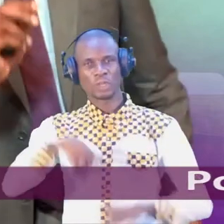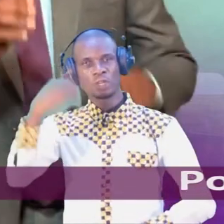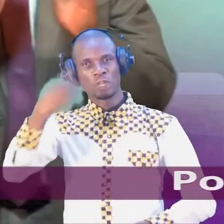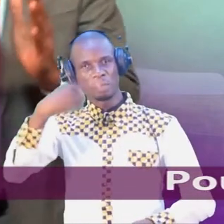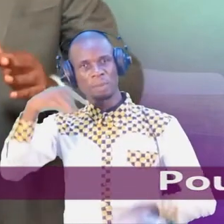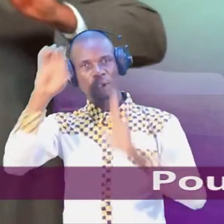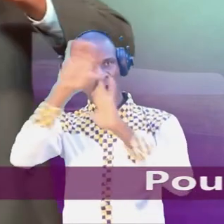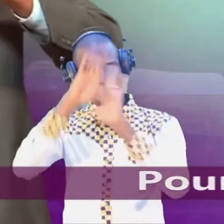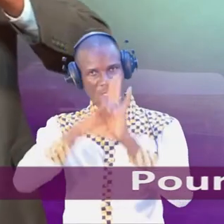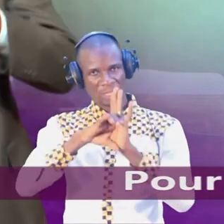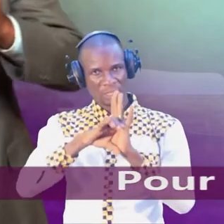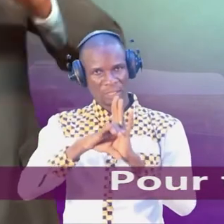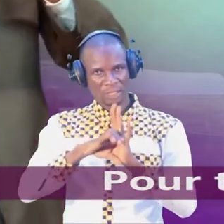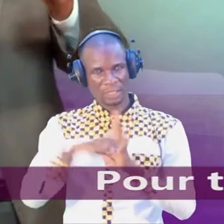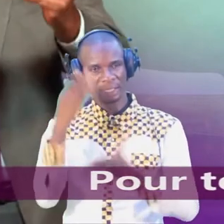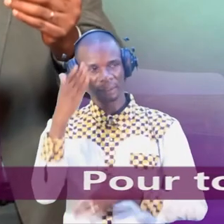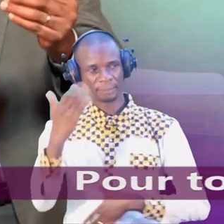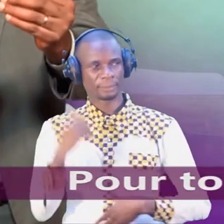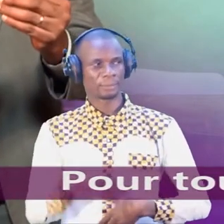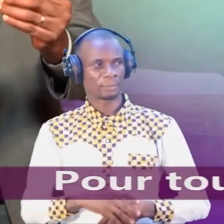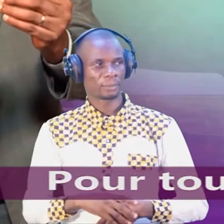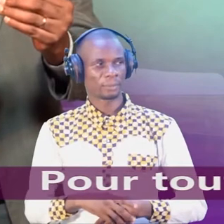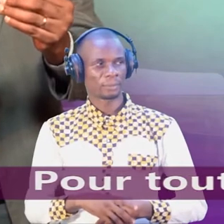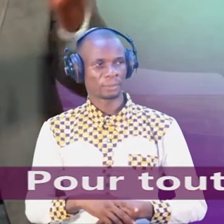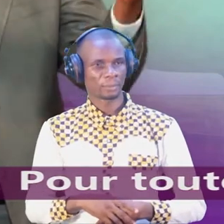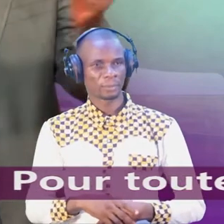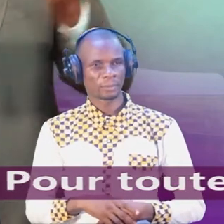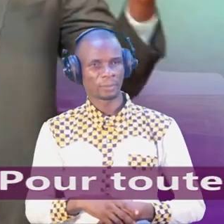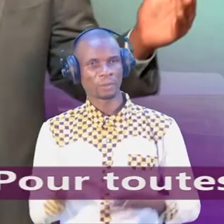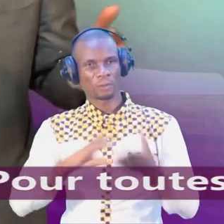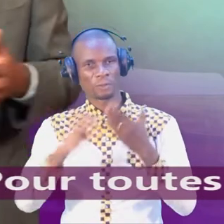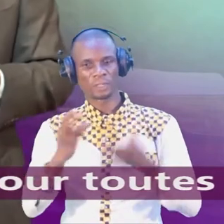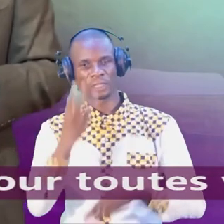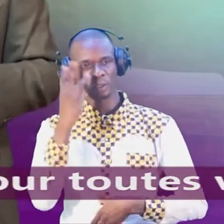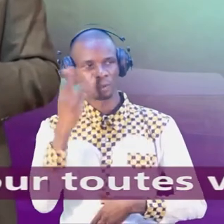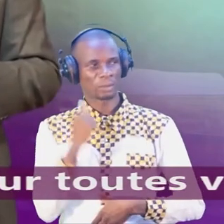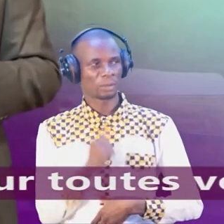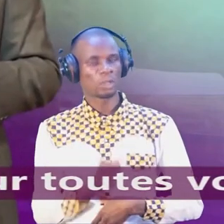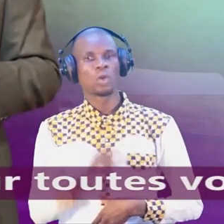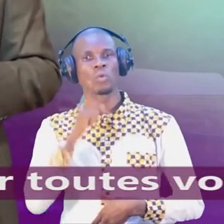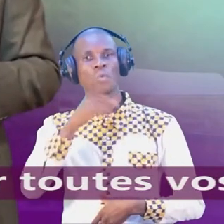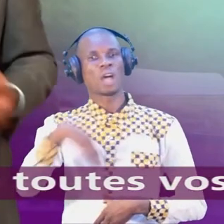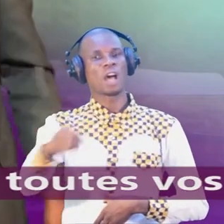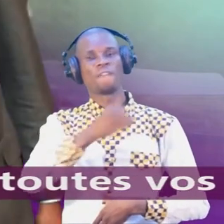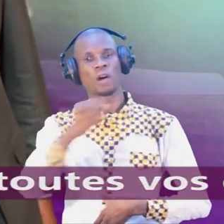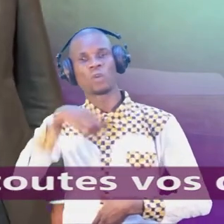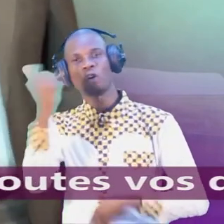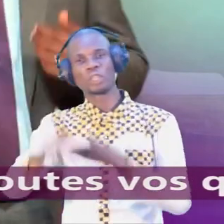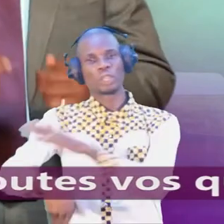mwingine. Mungu anasema au unaniabudu mimi au unaabudu kitu kingine.